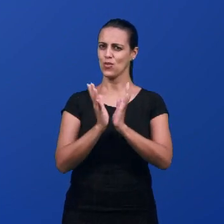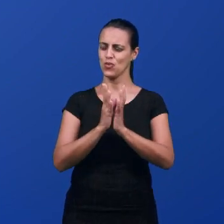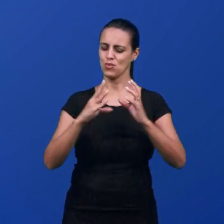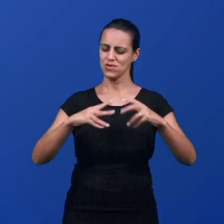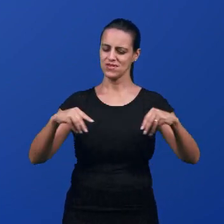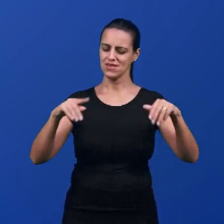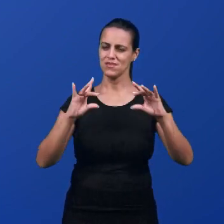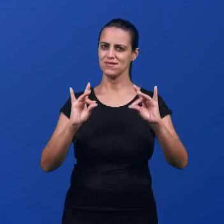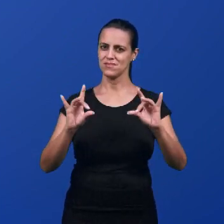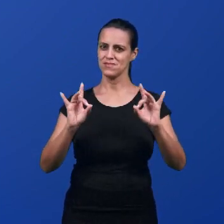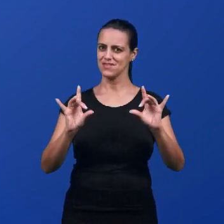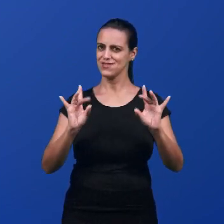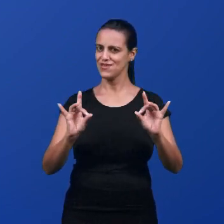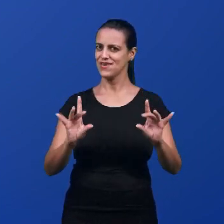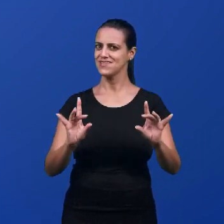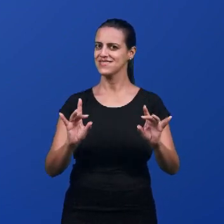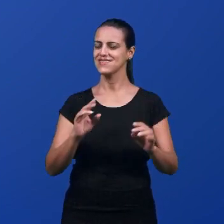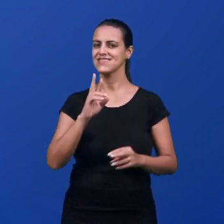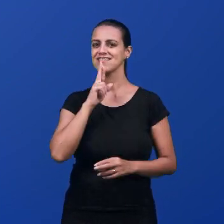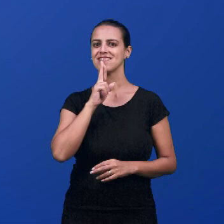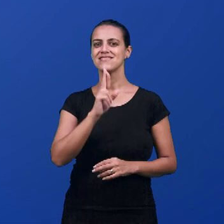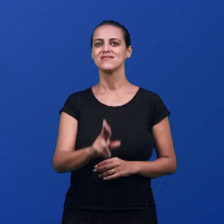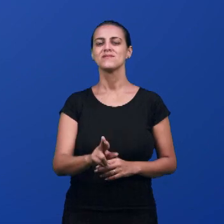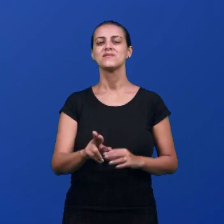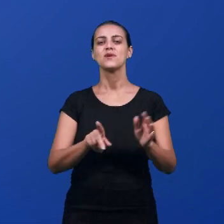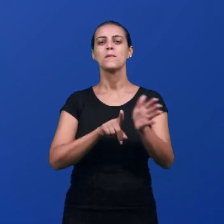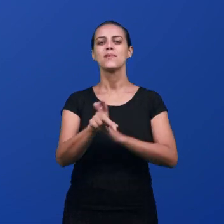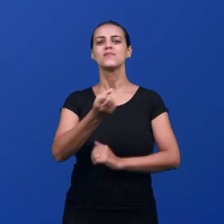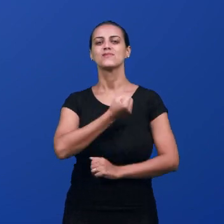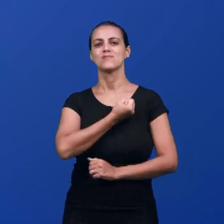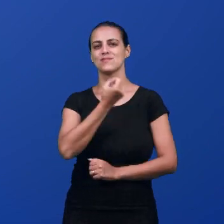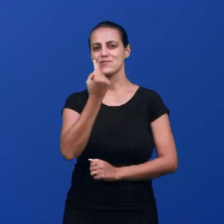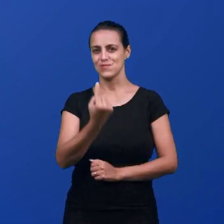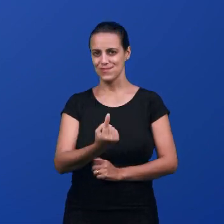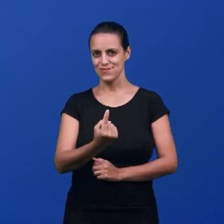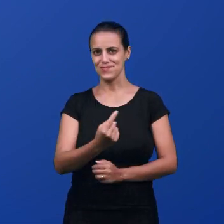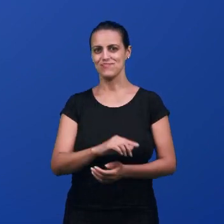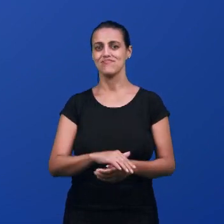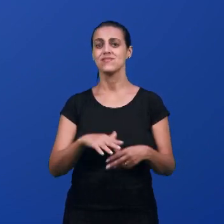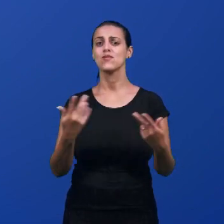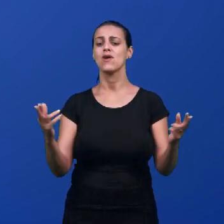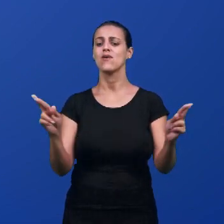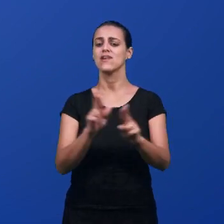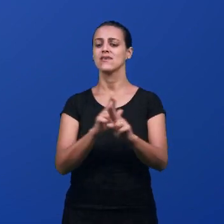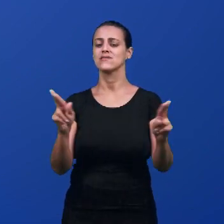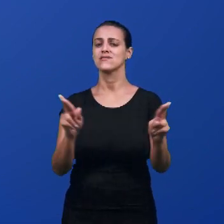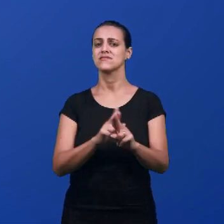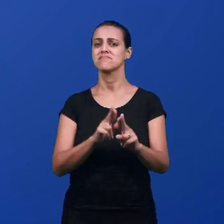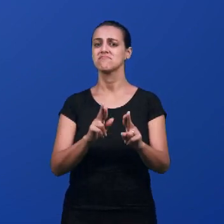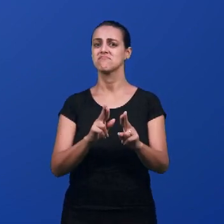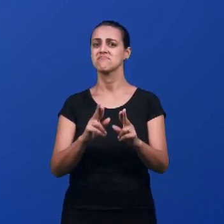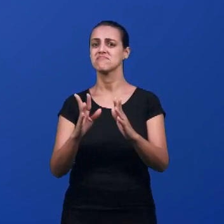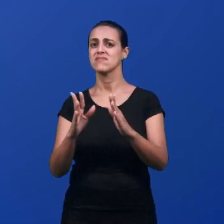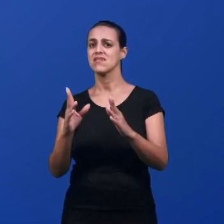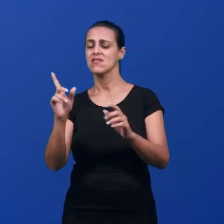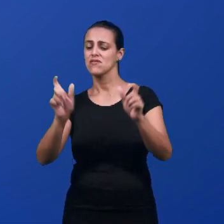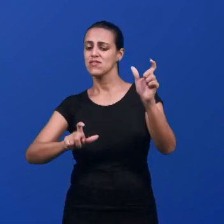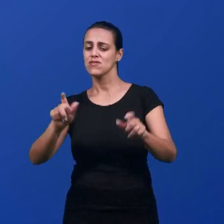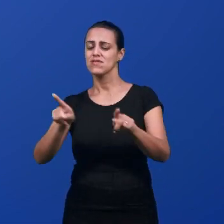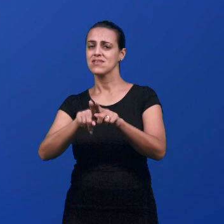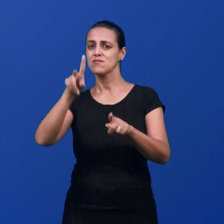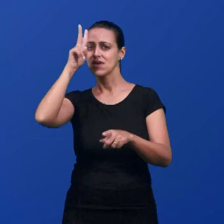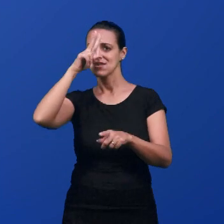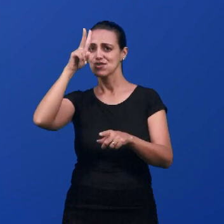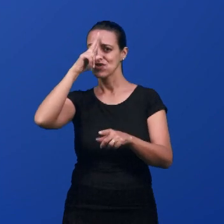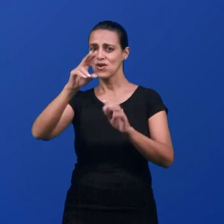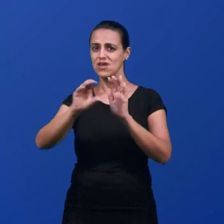Semences Précieuses. Je vais répondre à la question numéro 1 qui dit quelle est la relation prophétique de l'Église